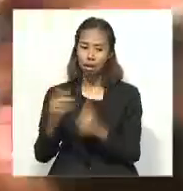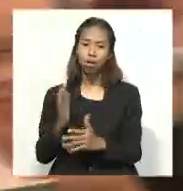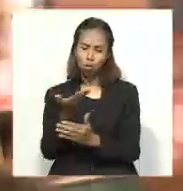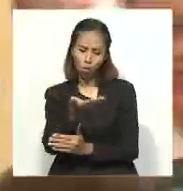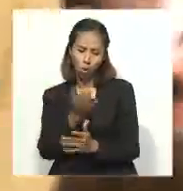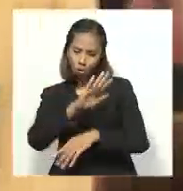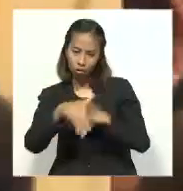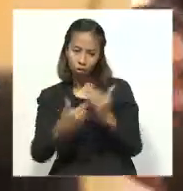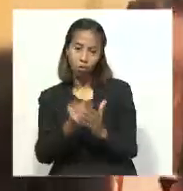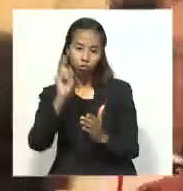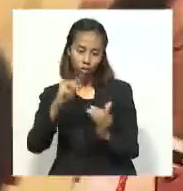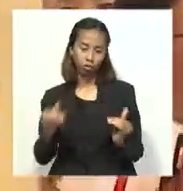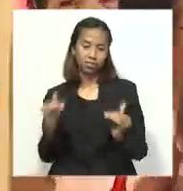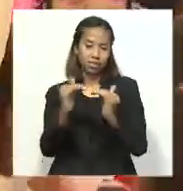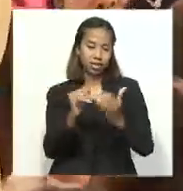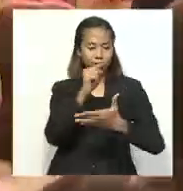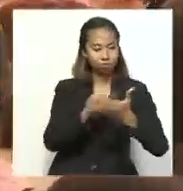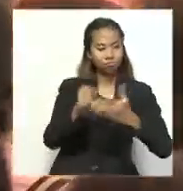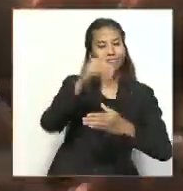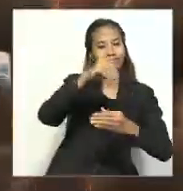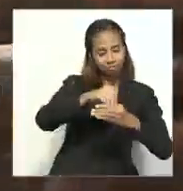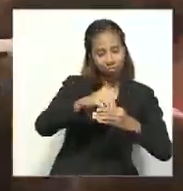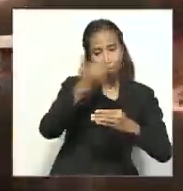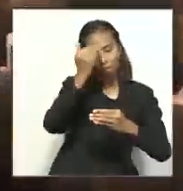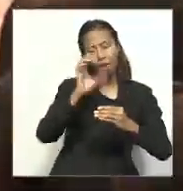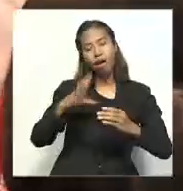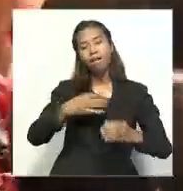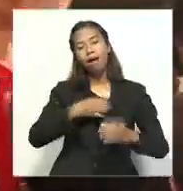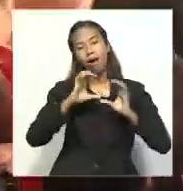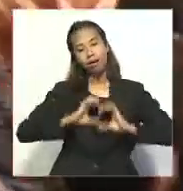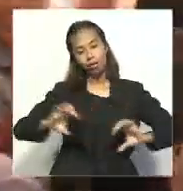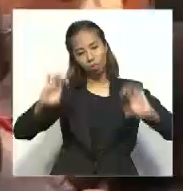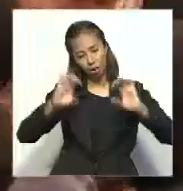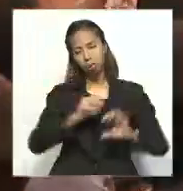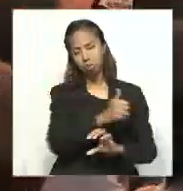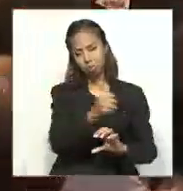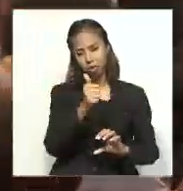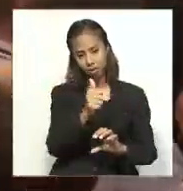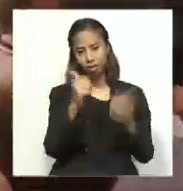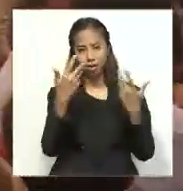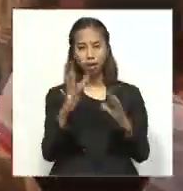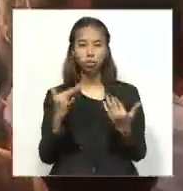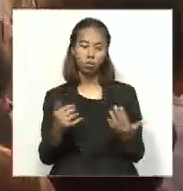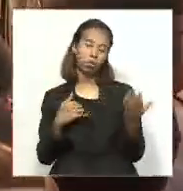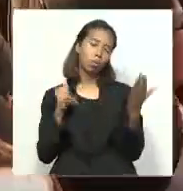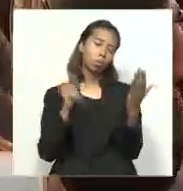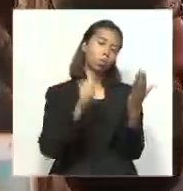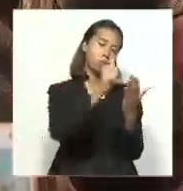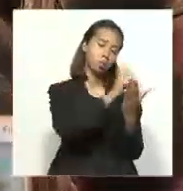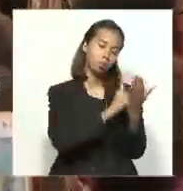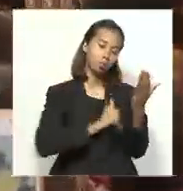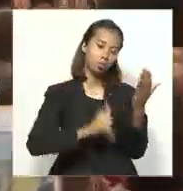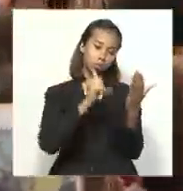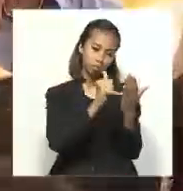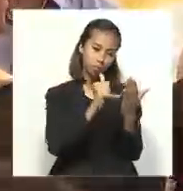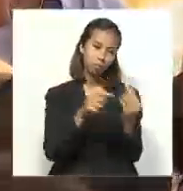ธิ์กันทุกคนเพื่อให้ได้รัฐบาลที่มีธรรมาภิบาลย้ำการลงพื้นที่เพื่อตรวจราชการและเยี่ยมเยียนประชาชนใน